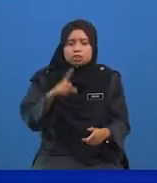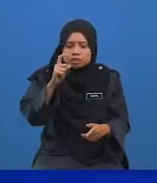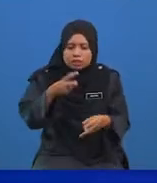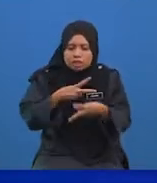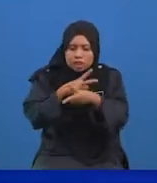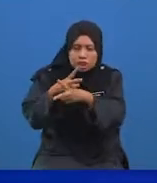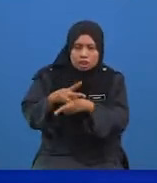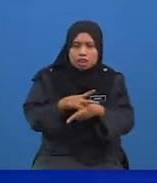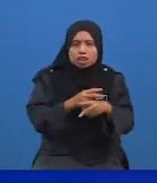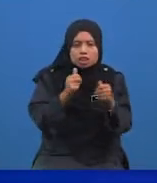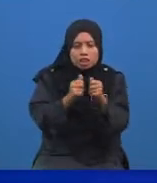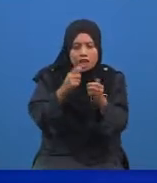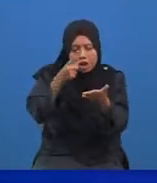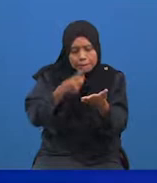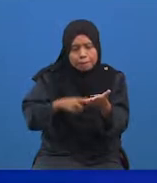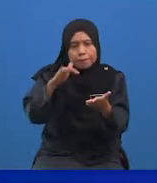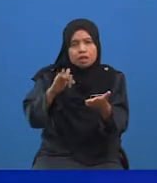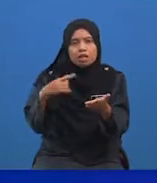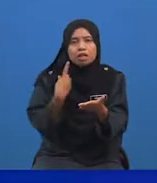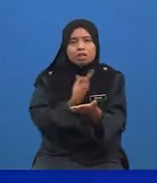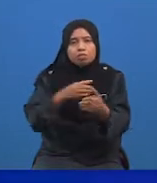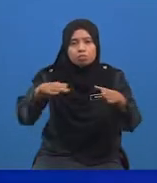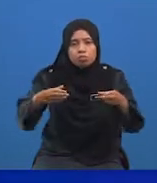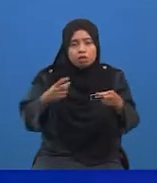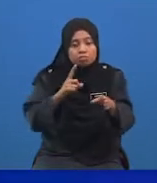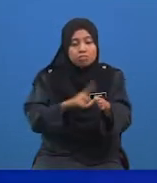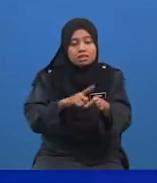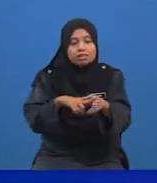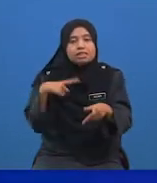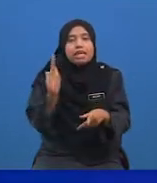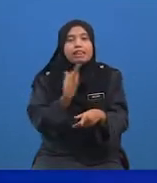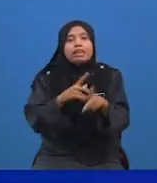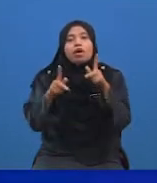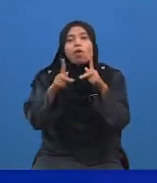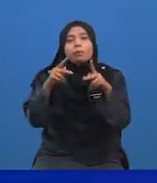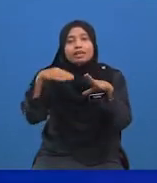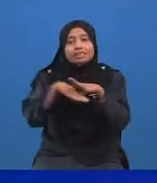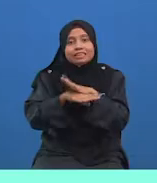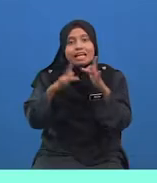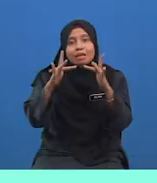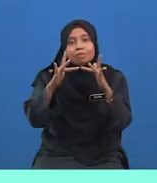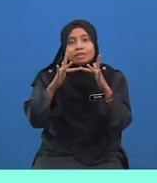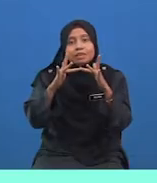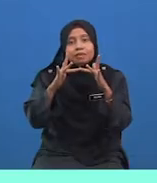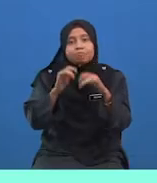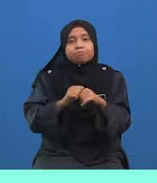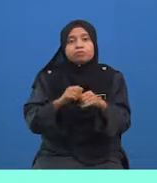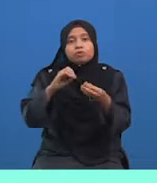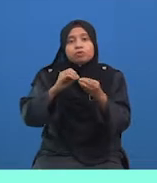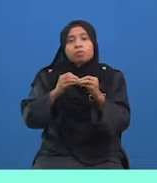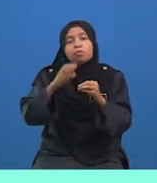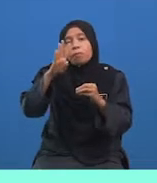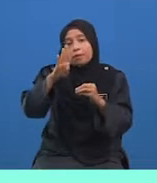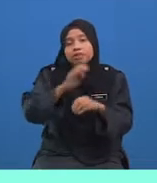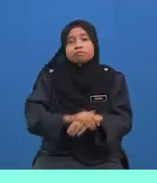dengan tindakan kita ketika berkomunikasi dalam talian. Etika yang keempat